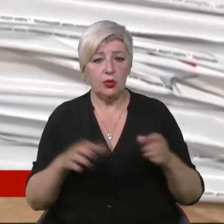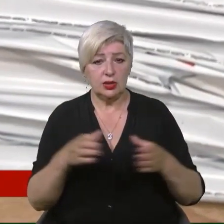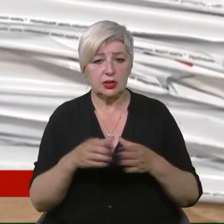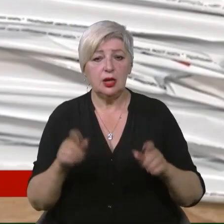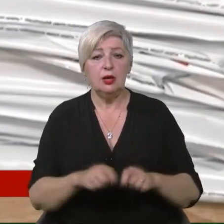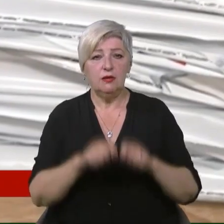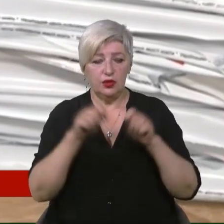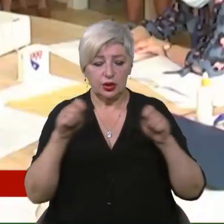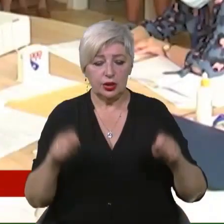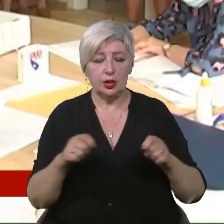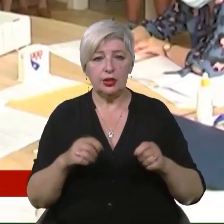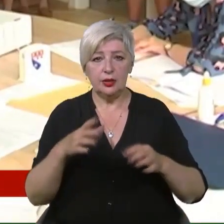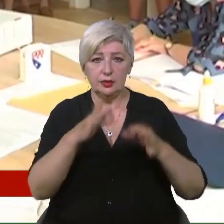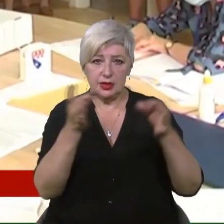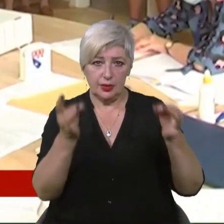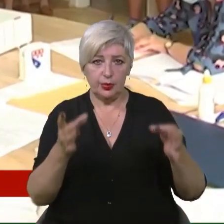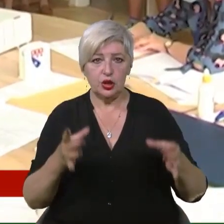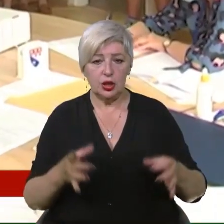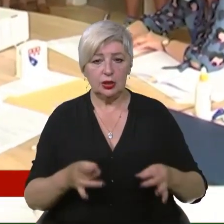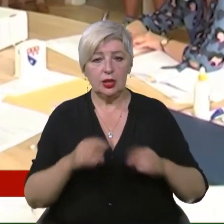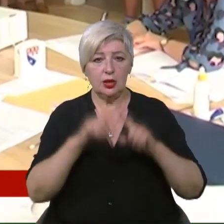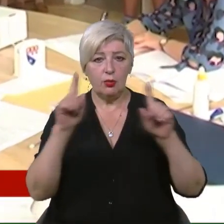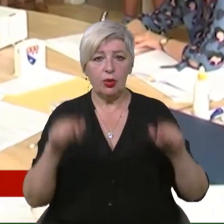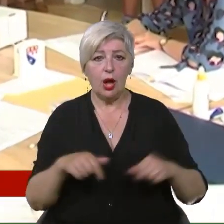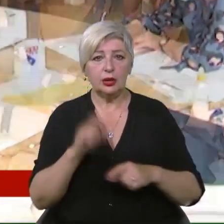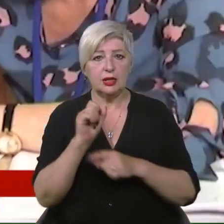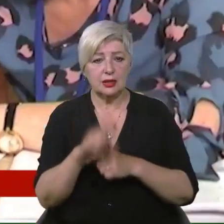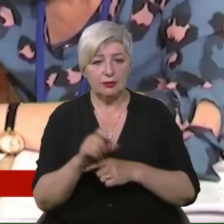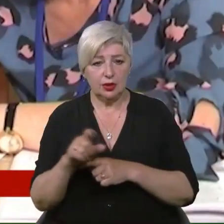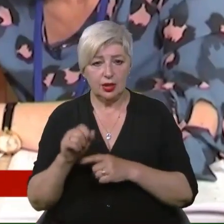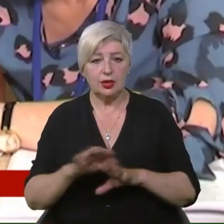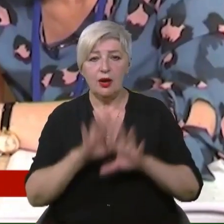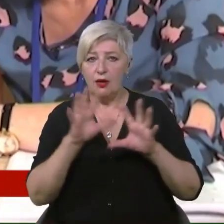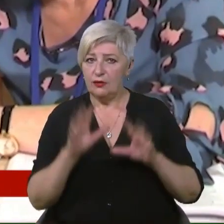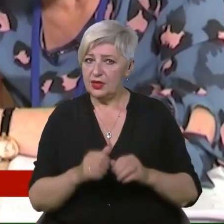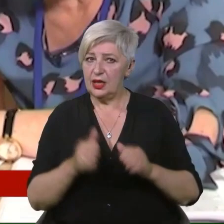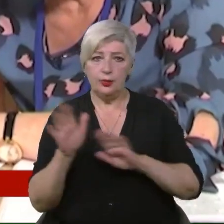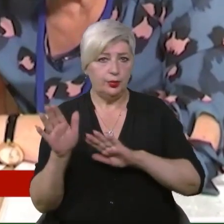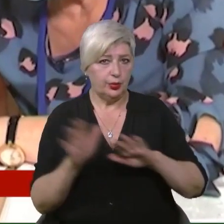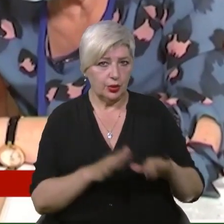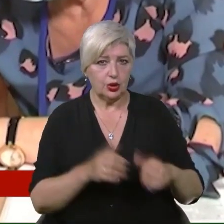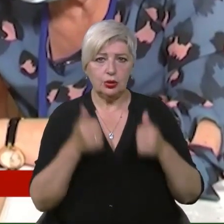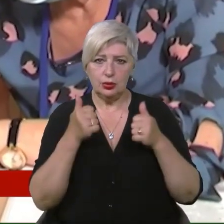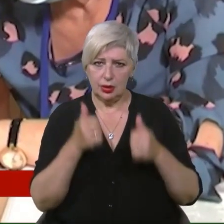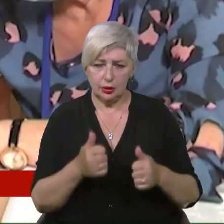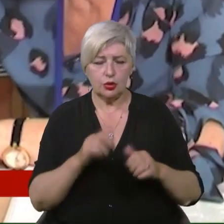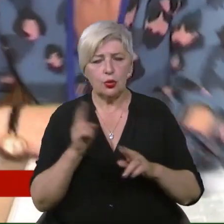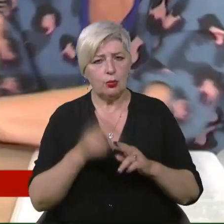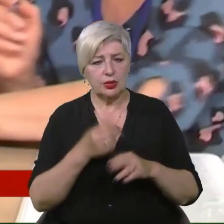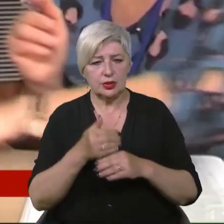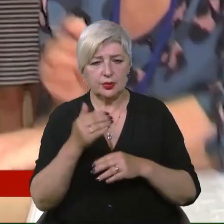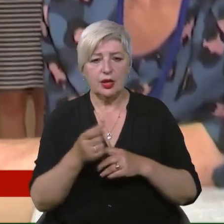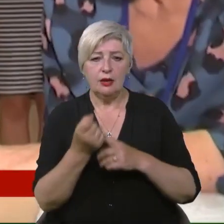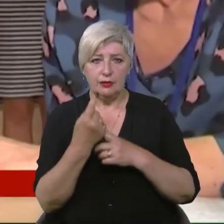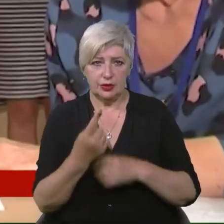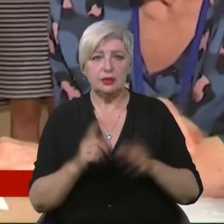запечатані бланки із завданнями. Усе пройшло, вся процедура пройшла гладко і без запізнень. Вже об 11 годині почався